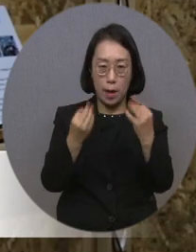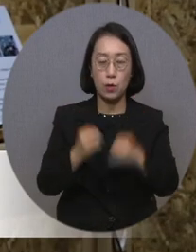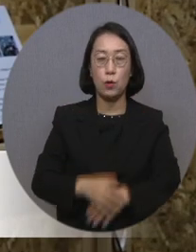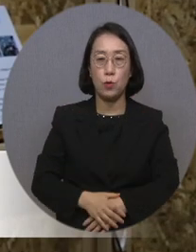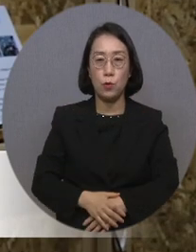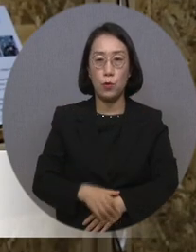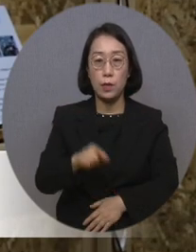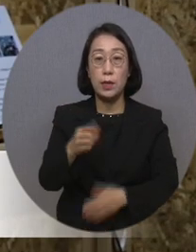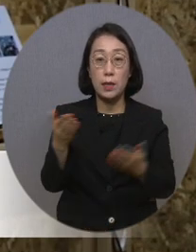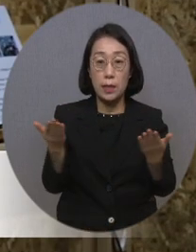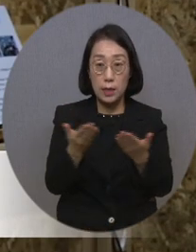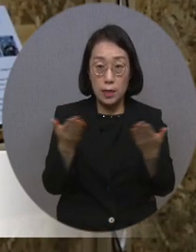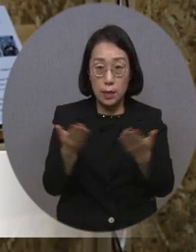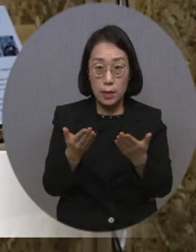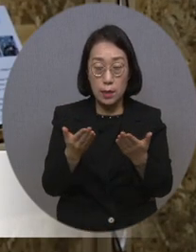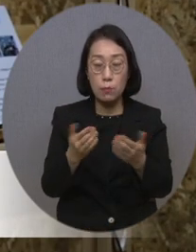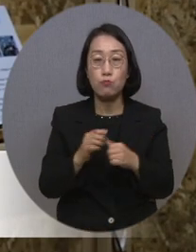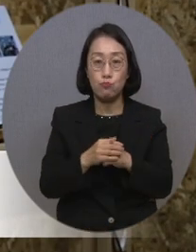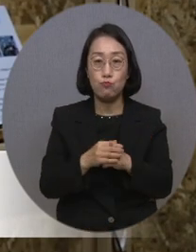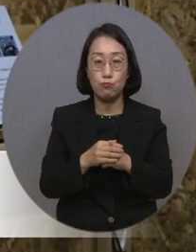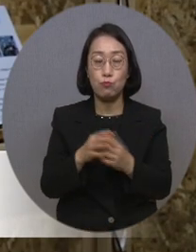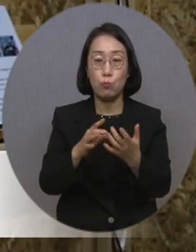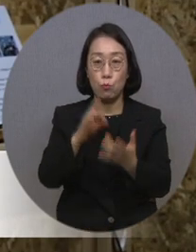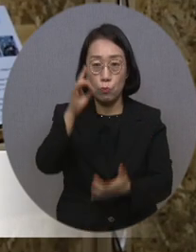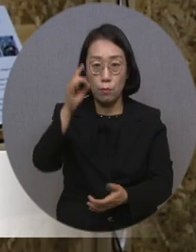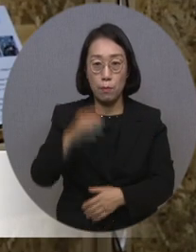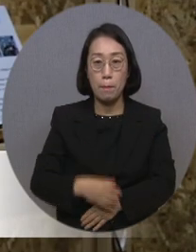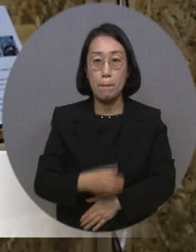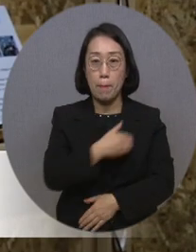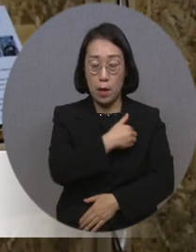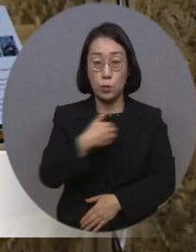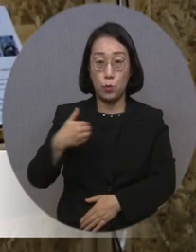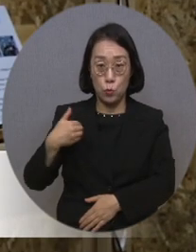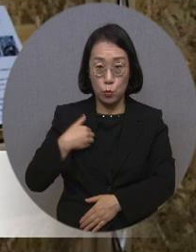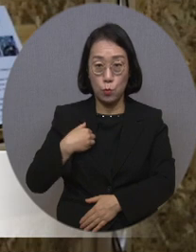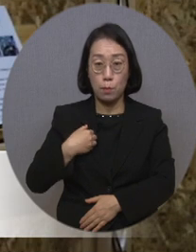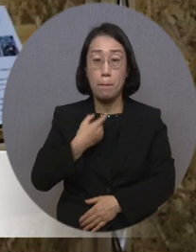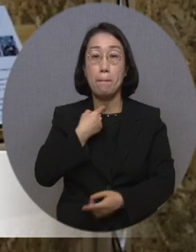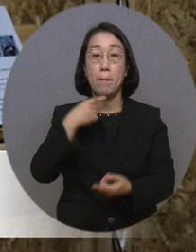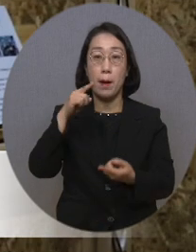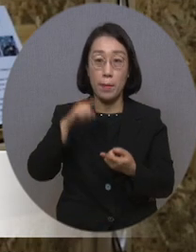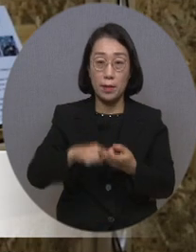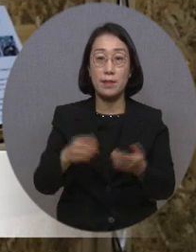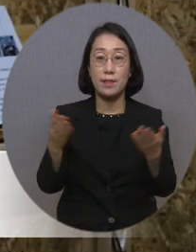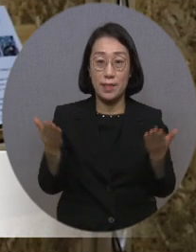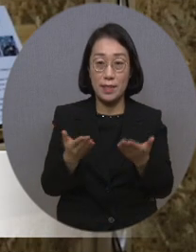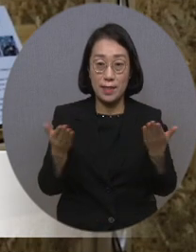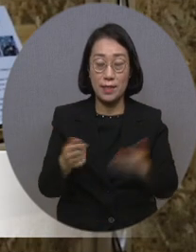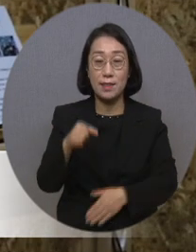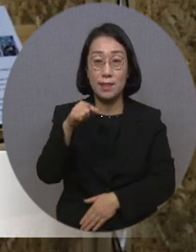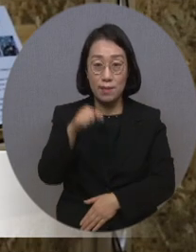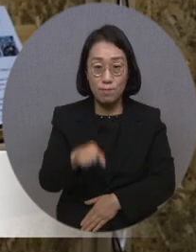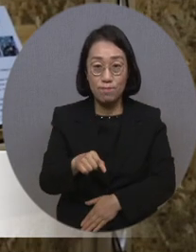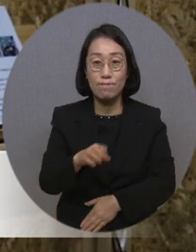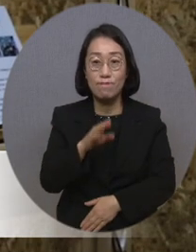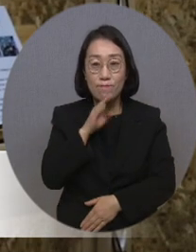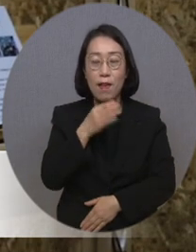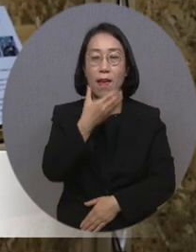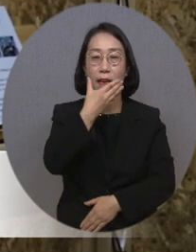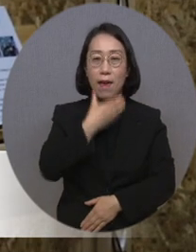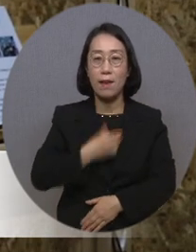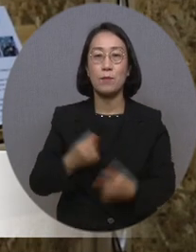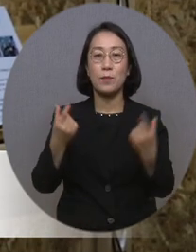저는이 직업을 선택한 것에 대해서 상당히 만족하고 제가 좋아하는 일을 할 수 있다는 거 또한